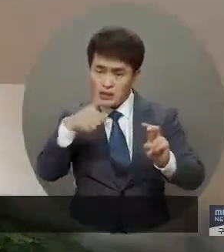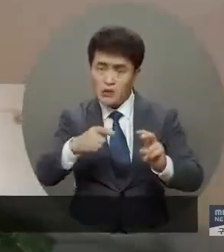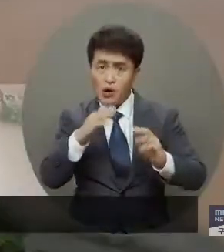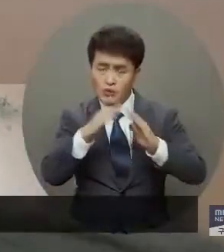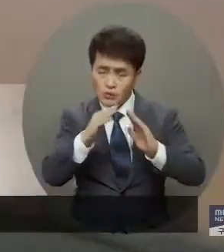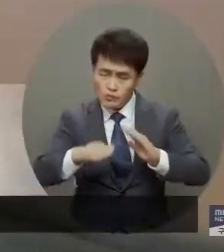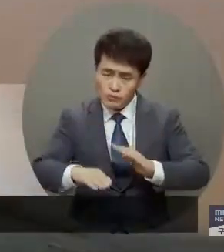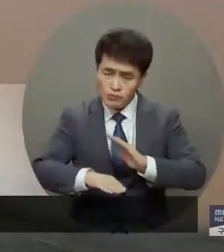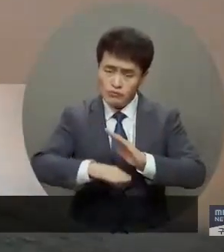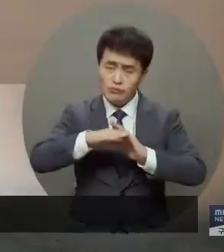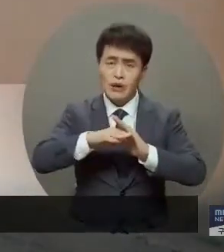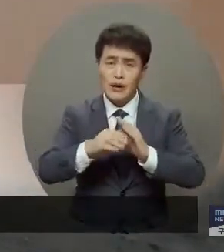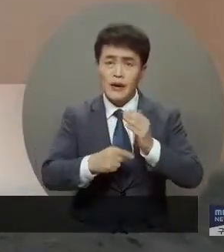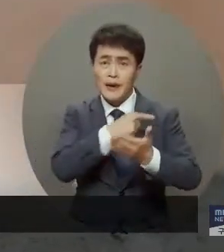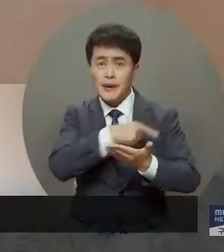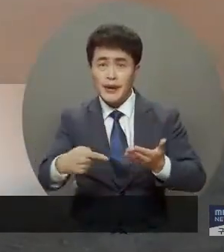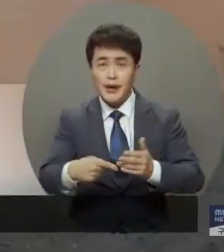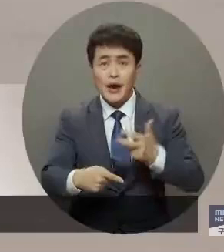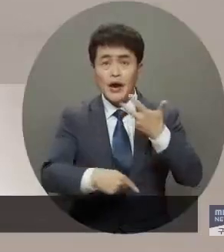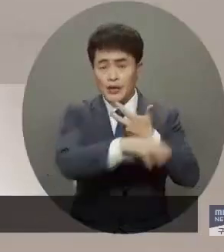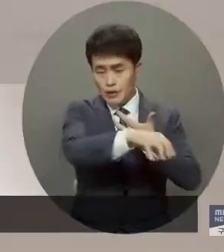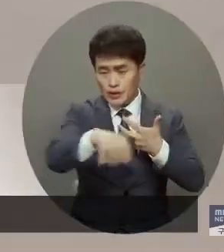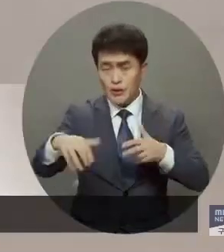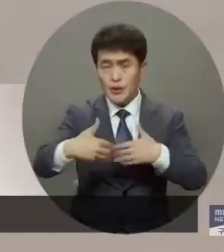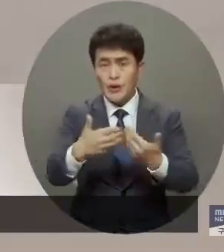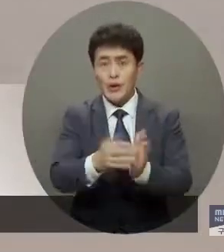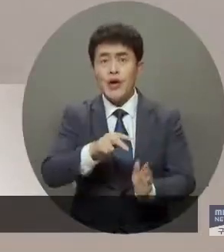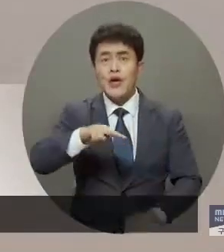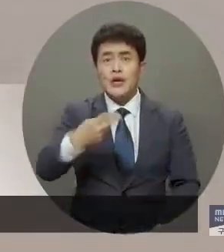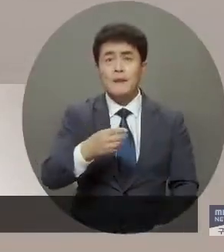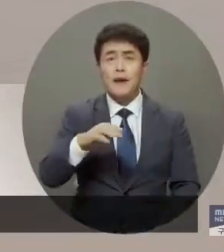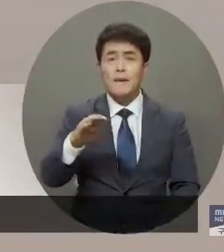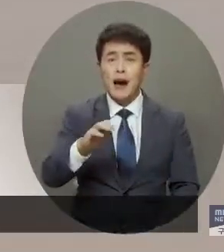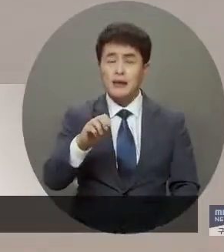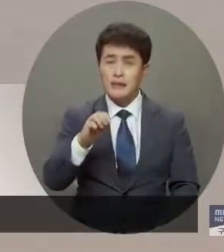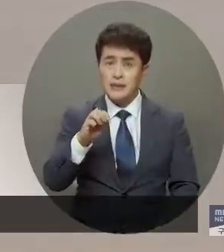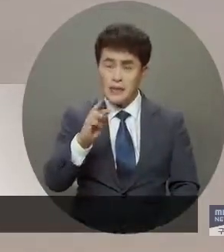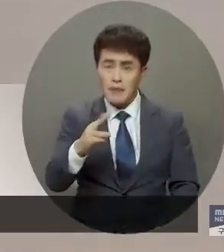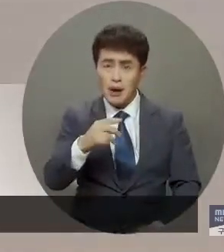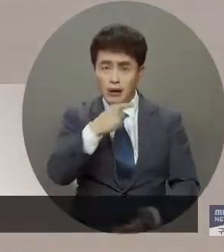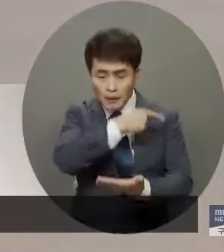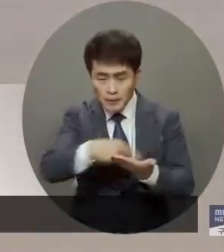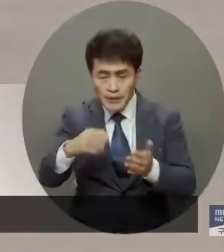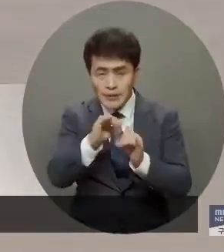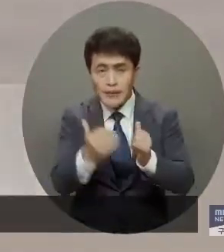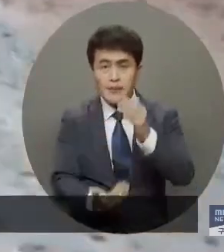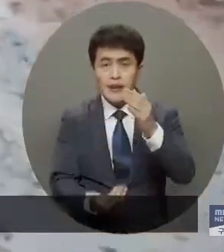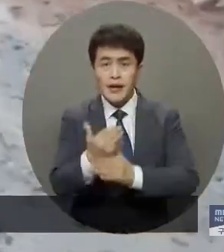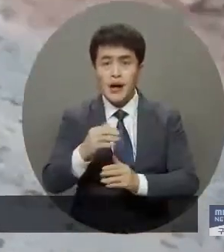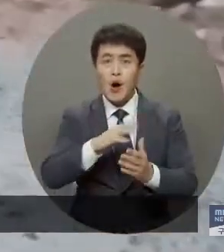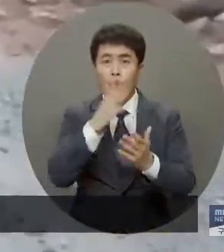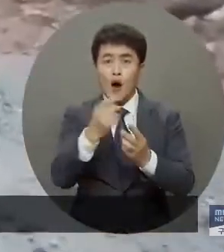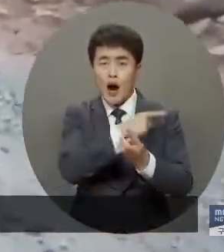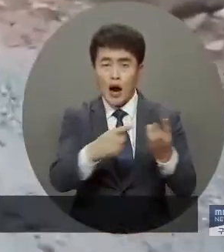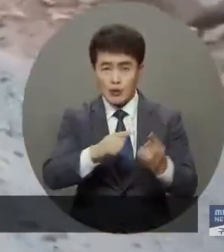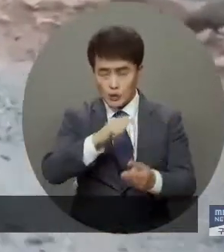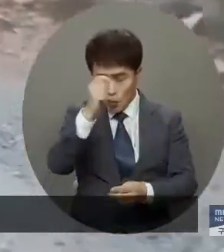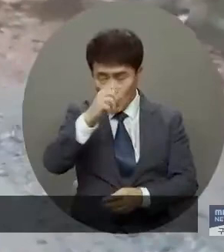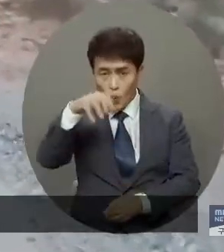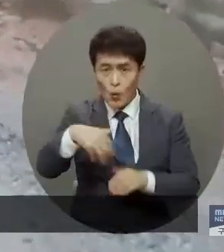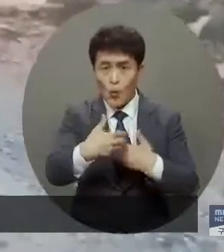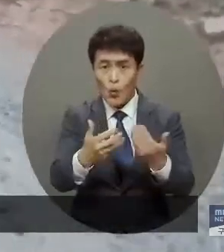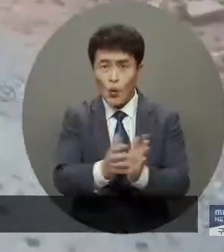침수 피해가 발생했고, 7개 시군에서 243명의 이재민이 생겼습니다. 완주와 고창에선 도로와